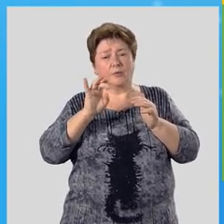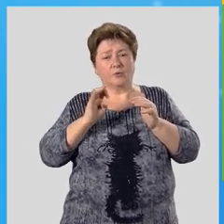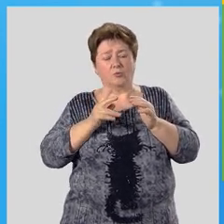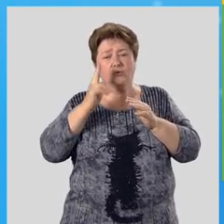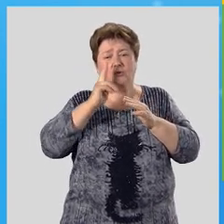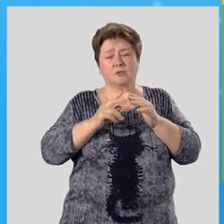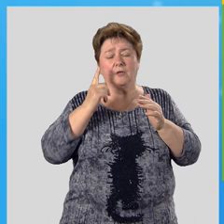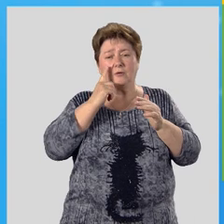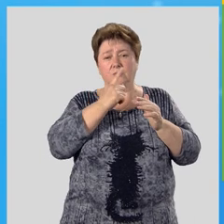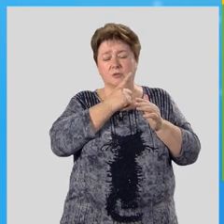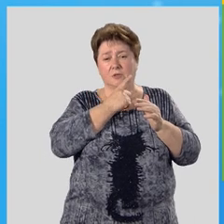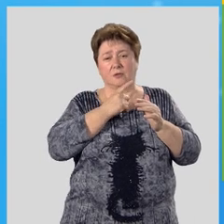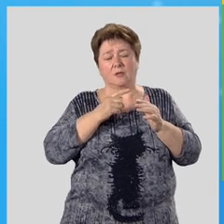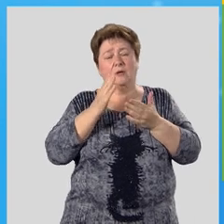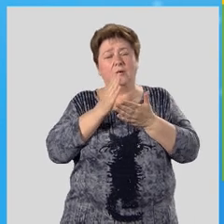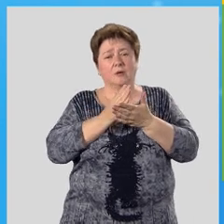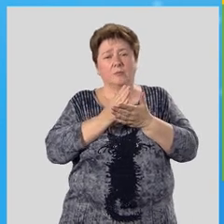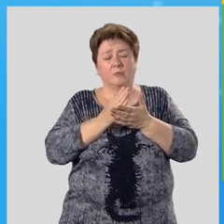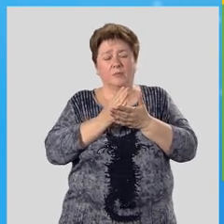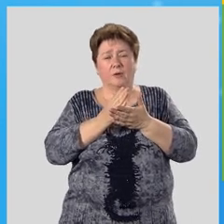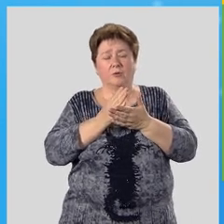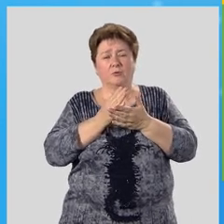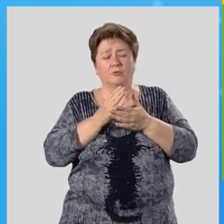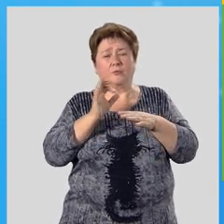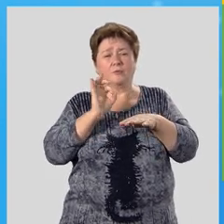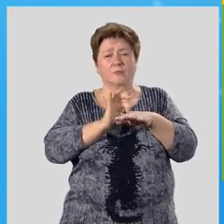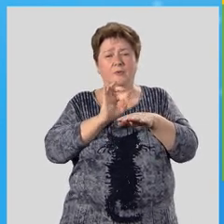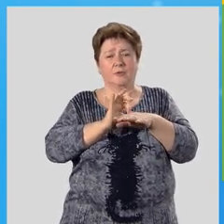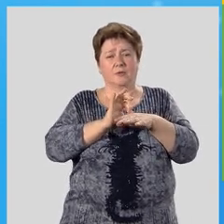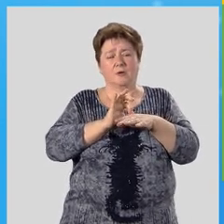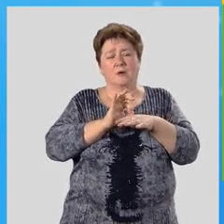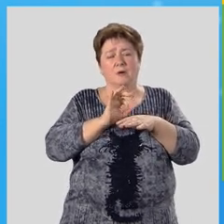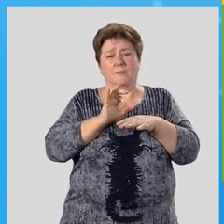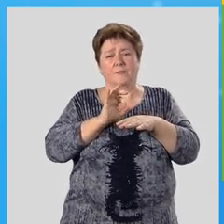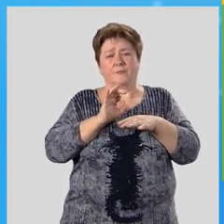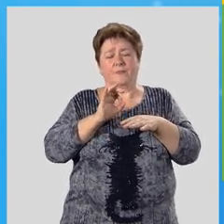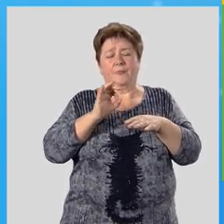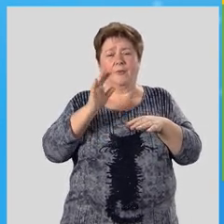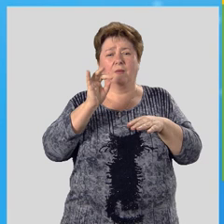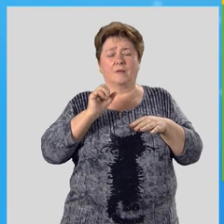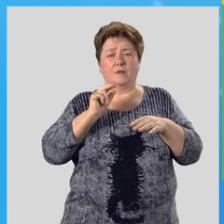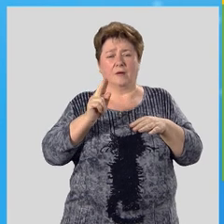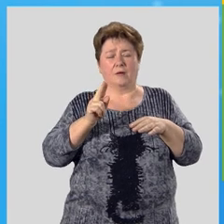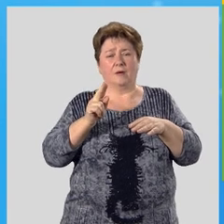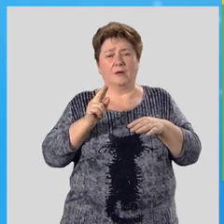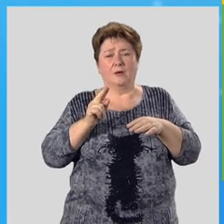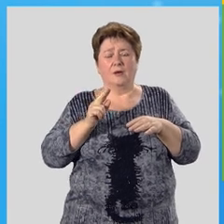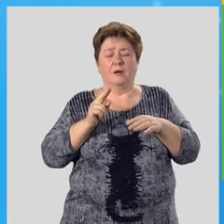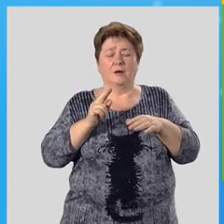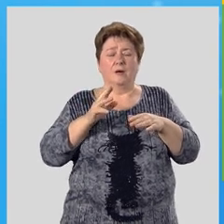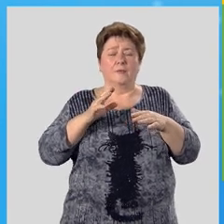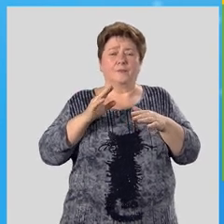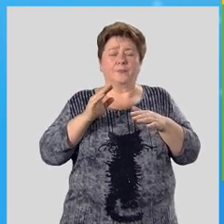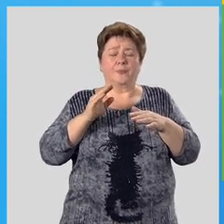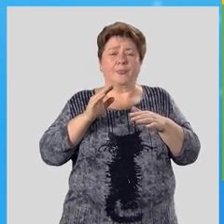60-80% теряют зрение, имеют предрасположенность к злокачественным новообразованиям. Обычно